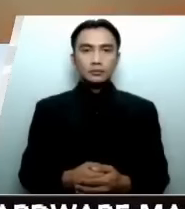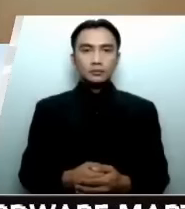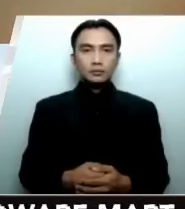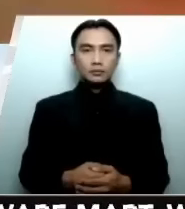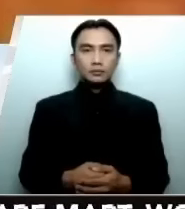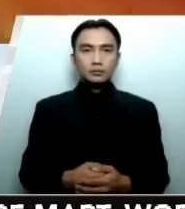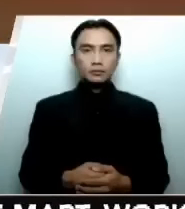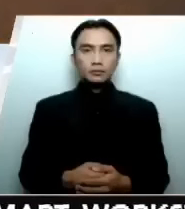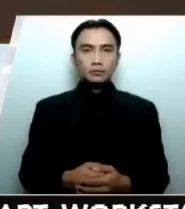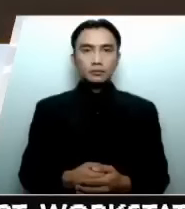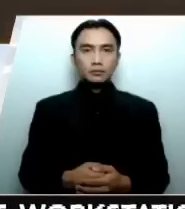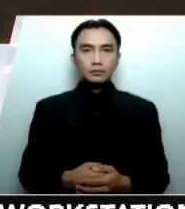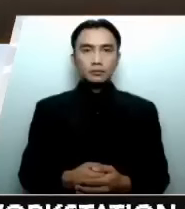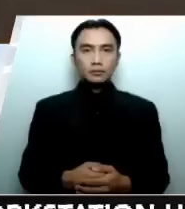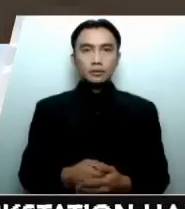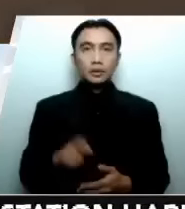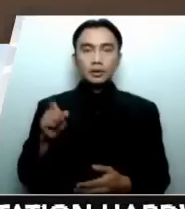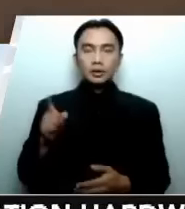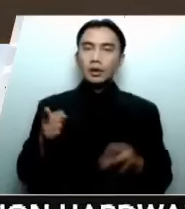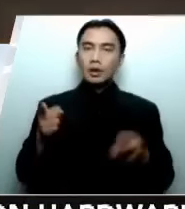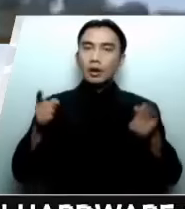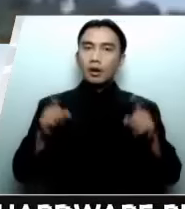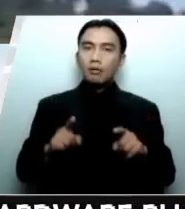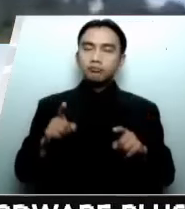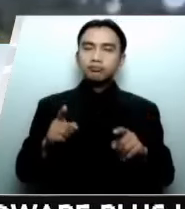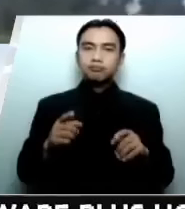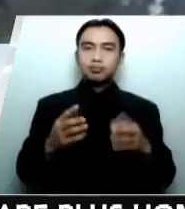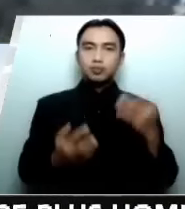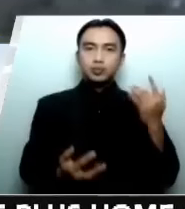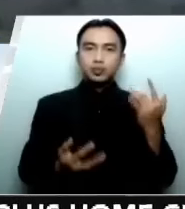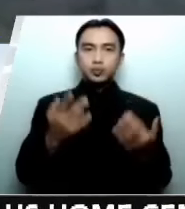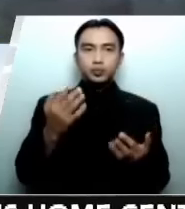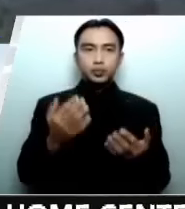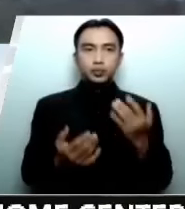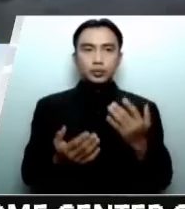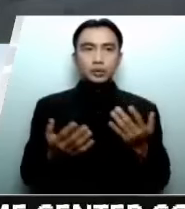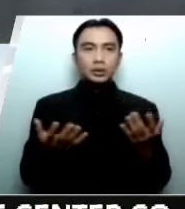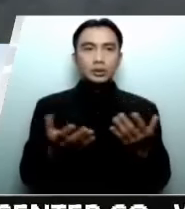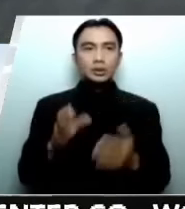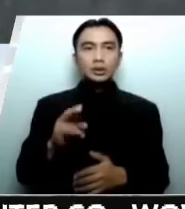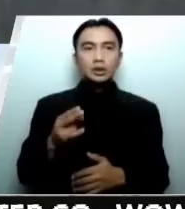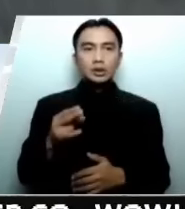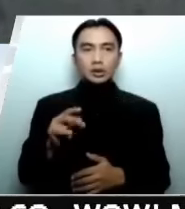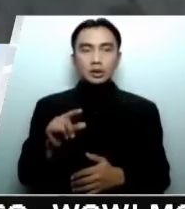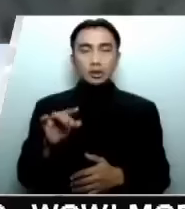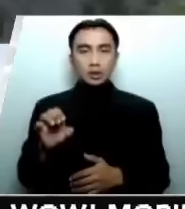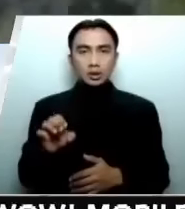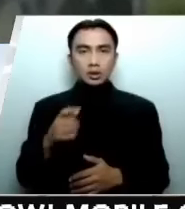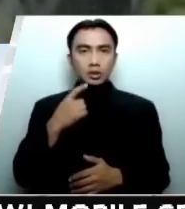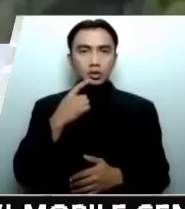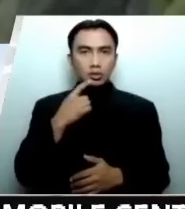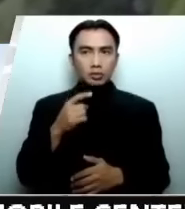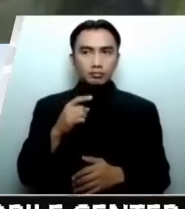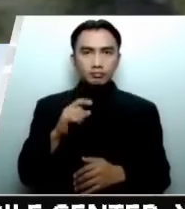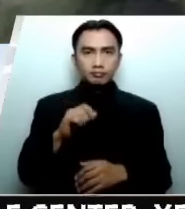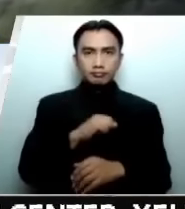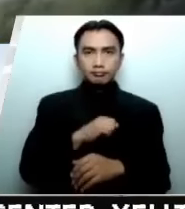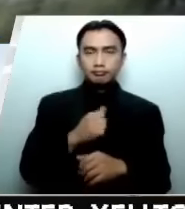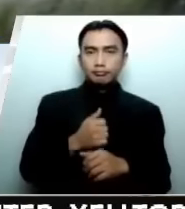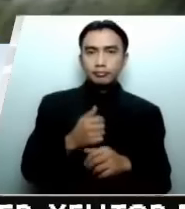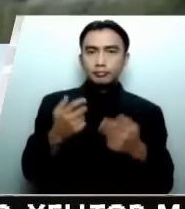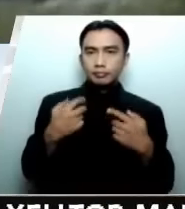Matinding wildfire ang nararanasan ngayon sa Araucania, Chile. Ayon sa mga otoridad, 9 na wildfire na ang naitala sa